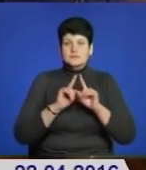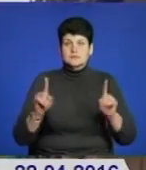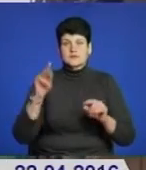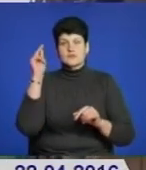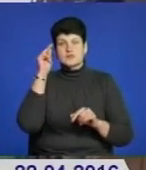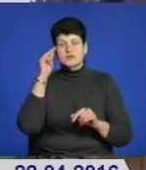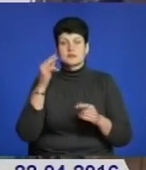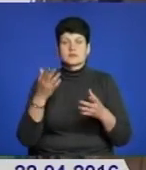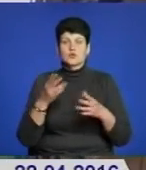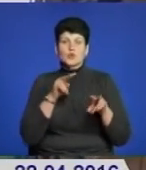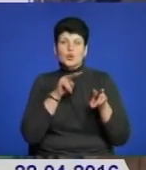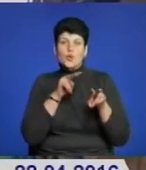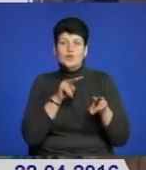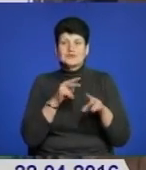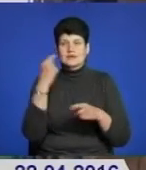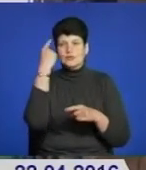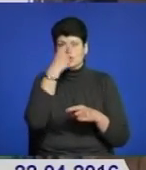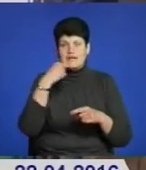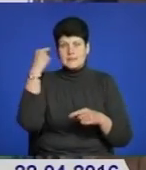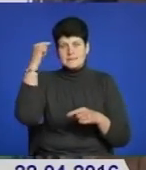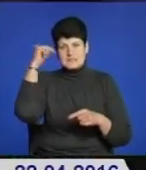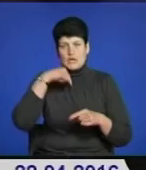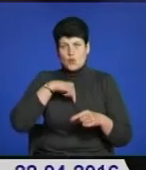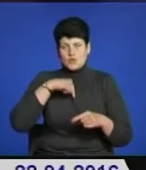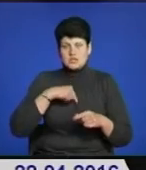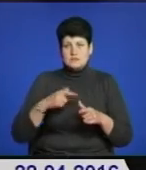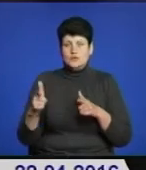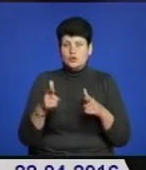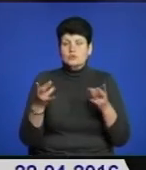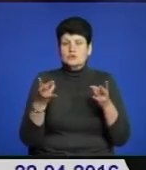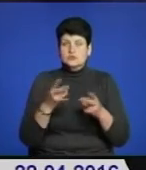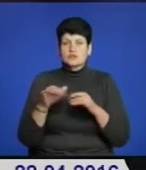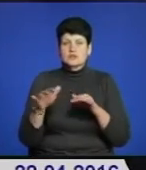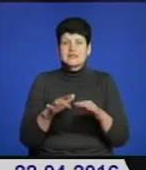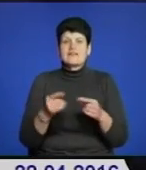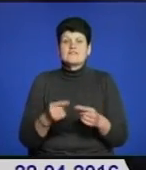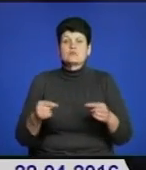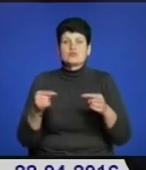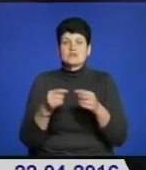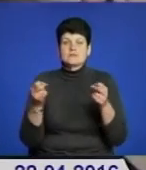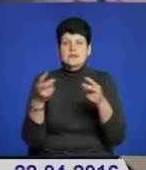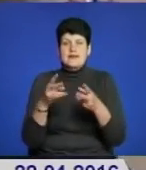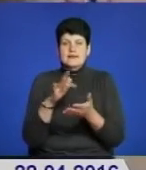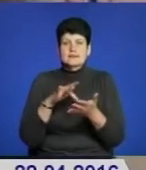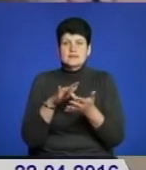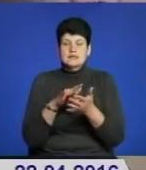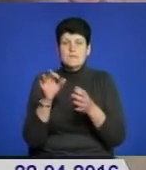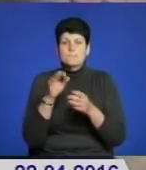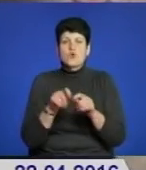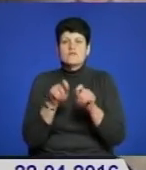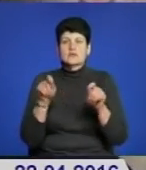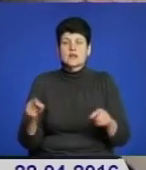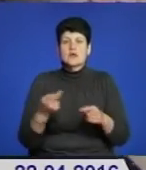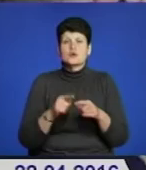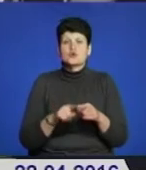навчанням, належним доглядом, індивідуальним психологічним підходом, в Україні повинні діяти відповідні спеціалізовані центри. Про відкриття такого